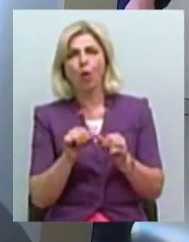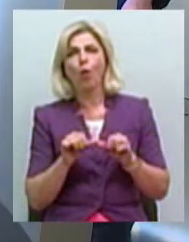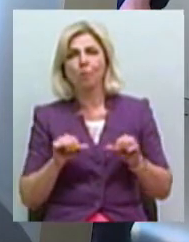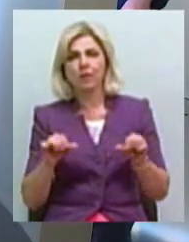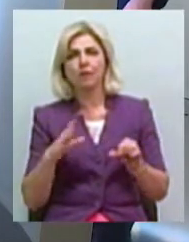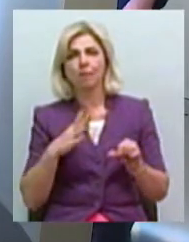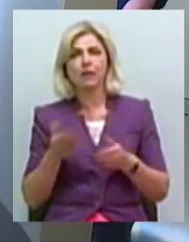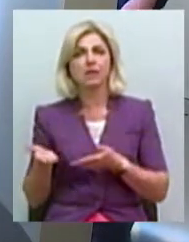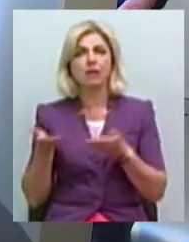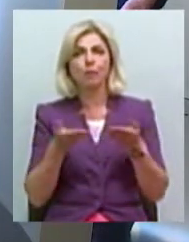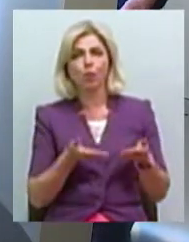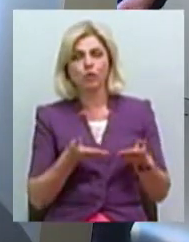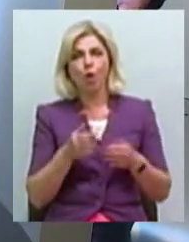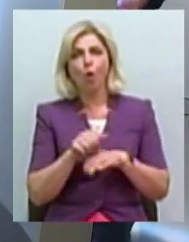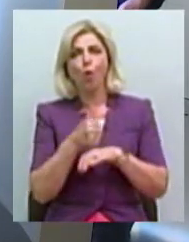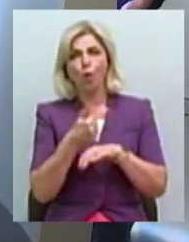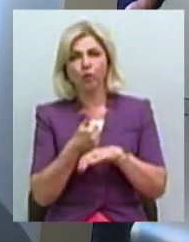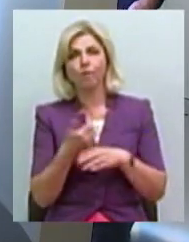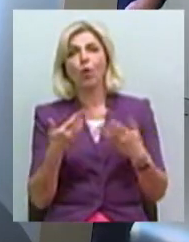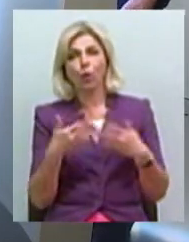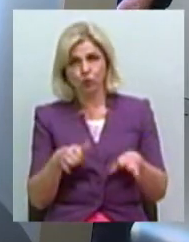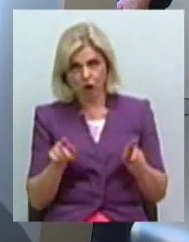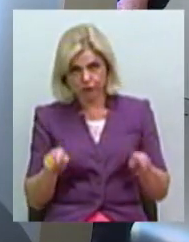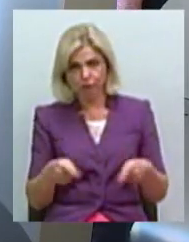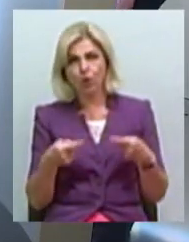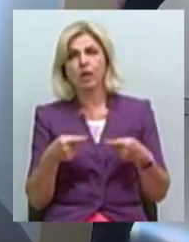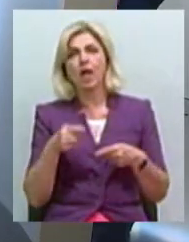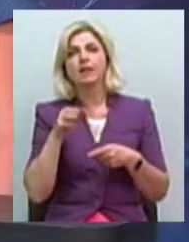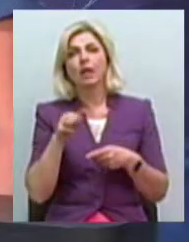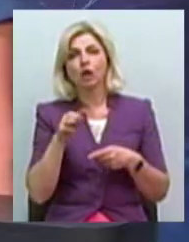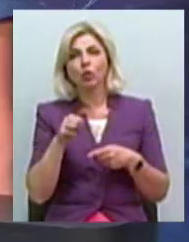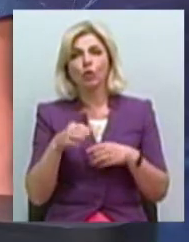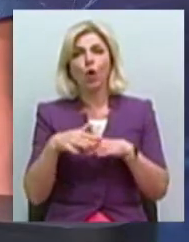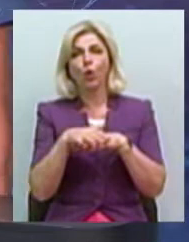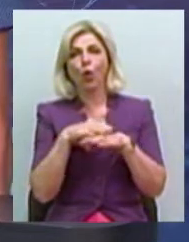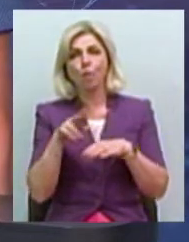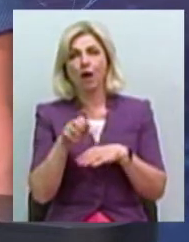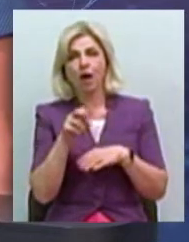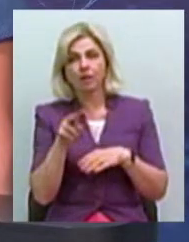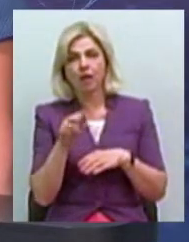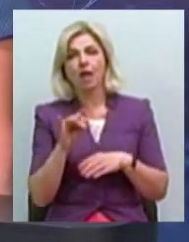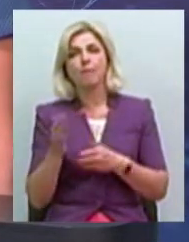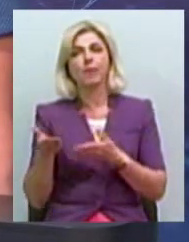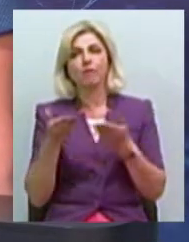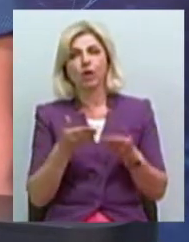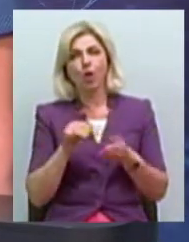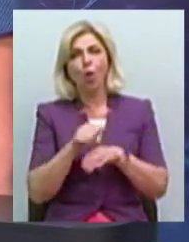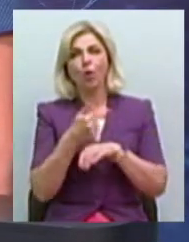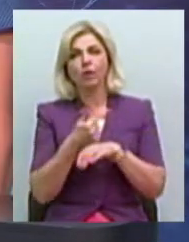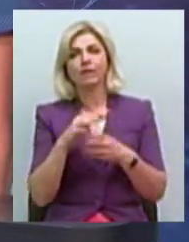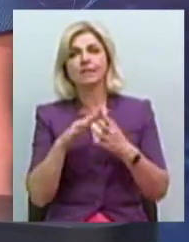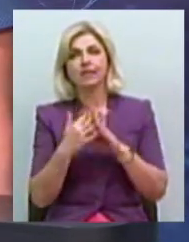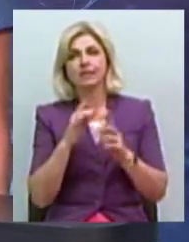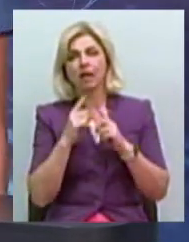запрошені голови вже створених об'єднаних територіальних громад. Запрошувалися голови сільських рад та селищних, які